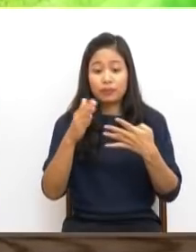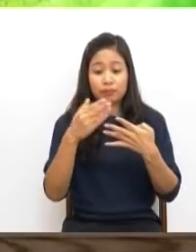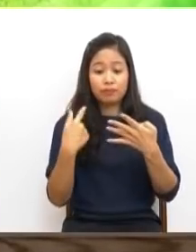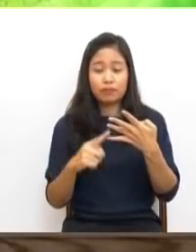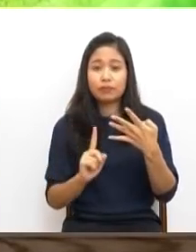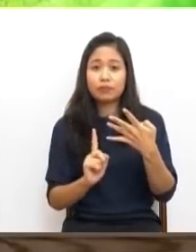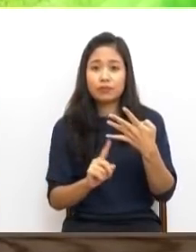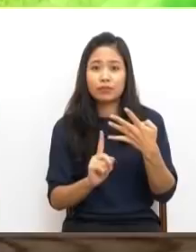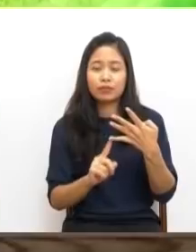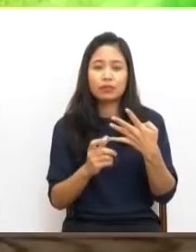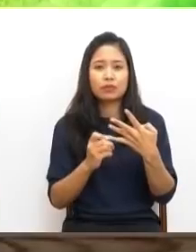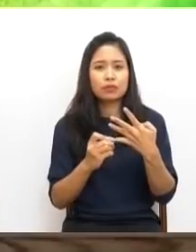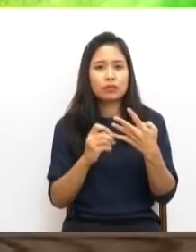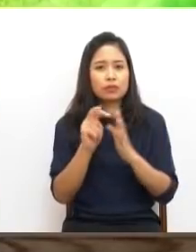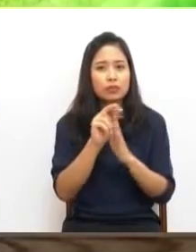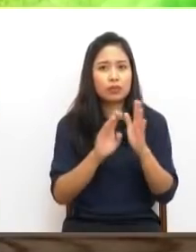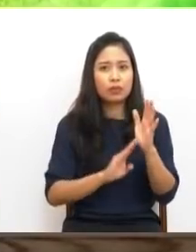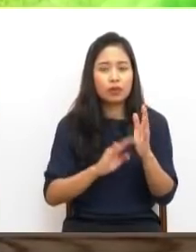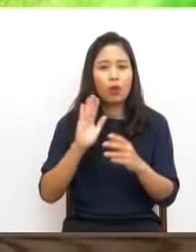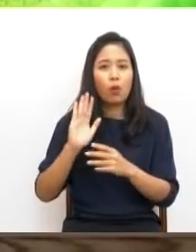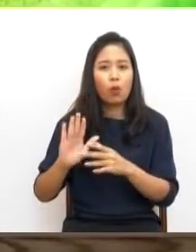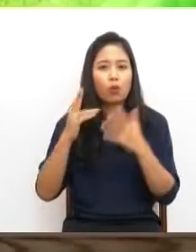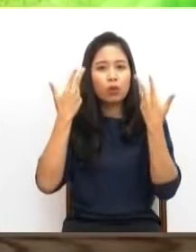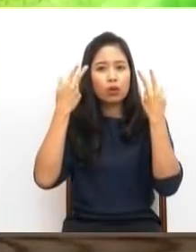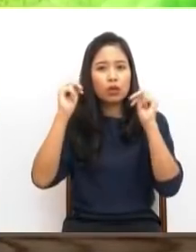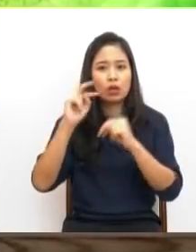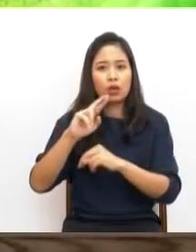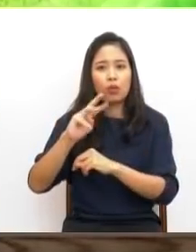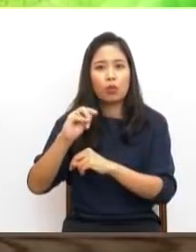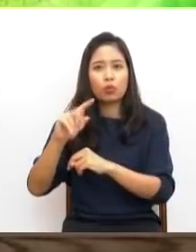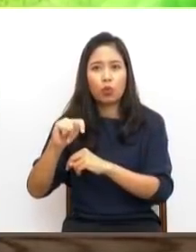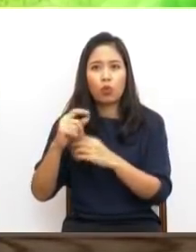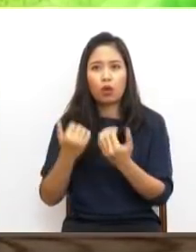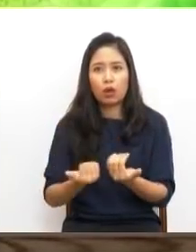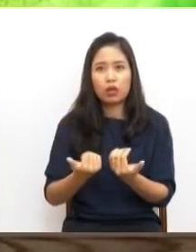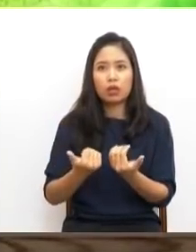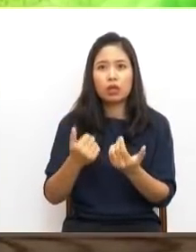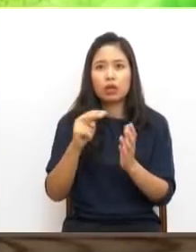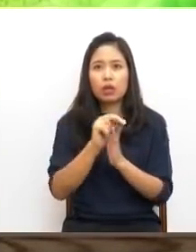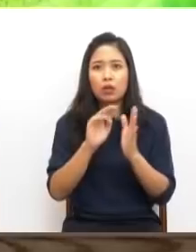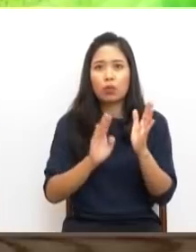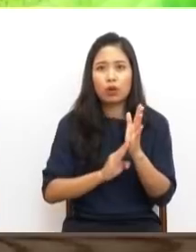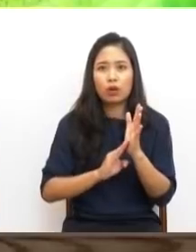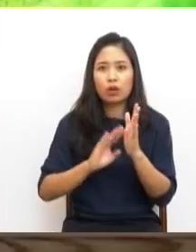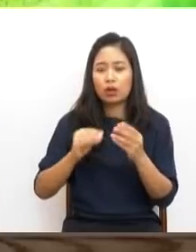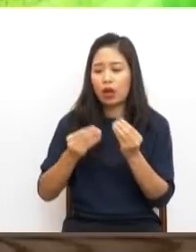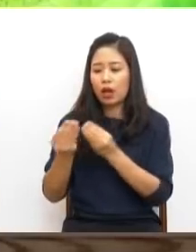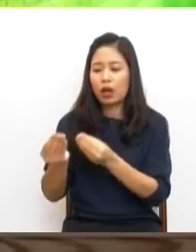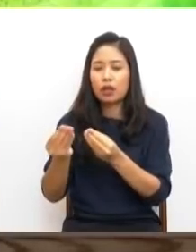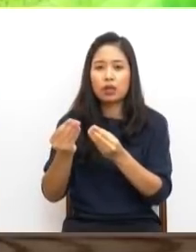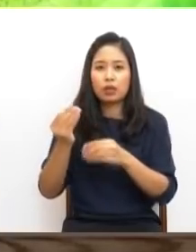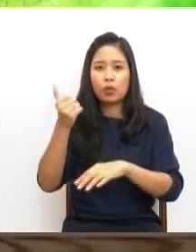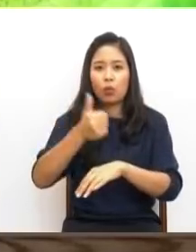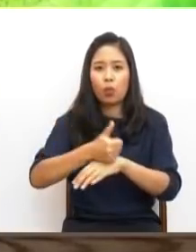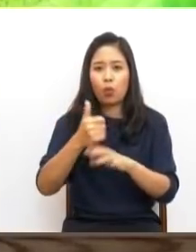อดคล้องกันกับนโยบายที่ท่านรัฐมนตรีได้กรุณาได้ให้นโยบายกับท่านผู้อำนวยการสำนักงานเขตเช่นเดียวกัน